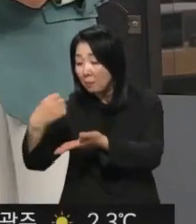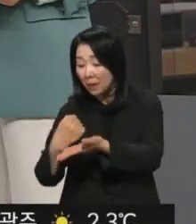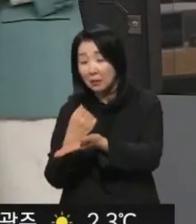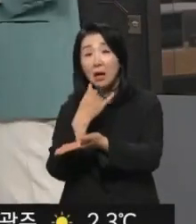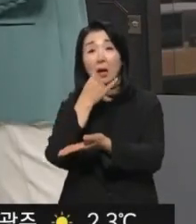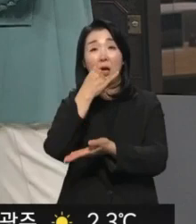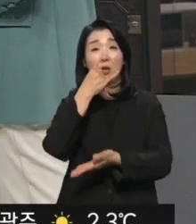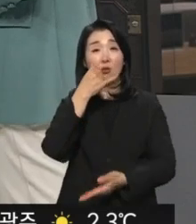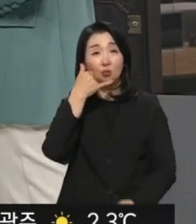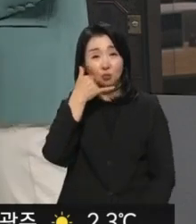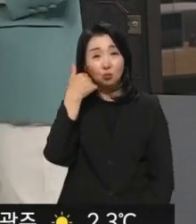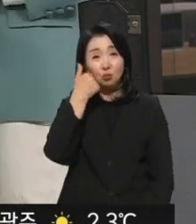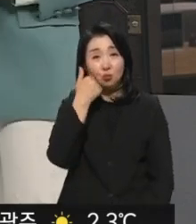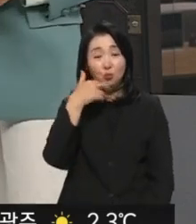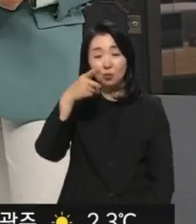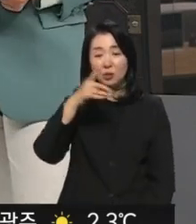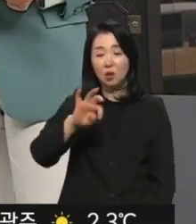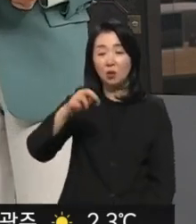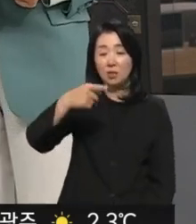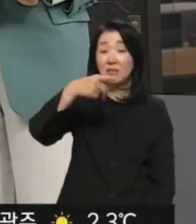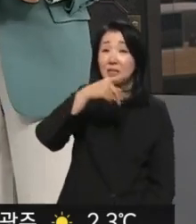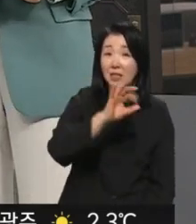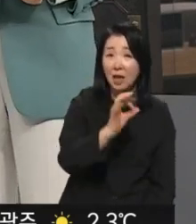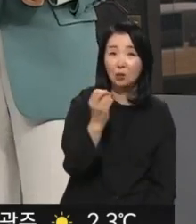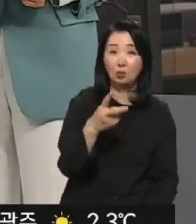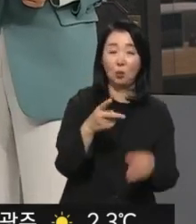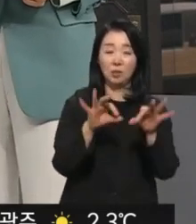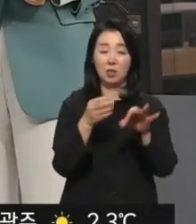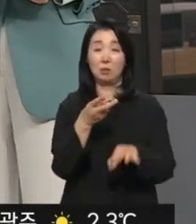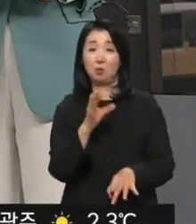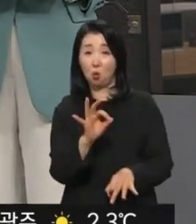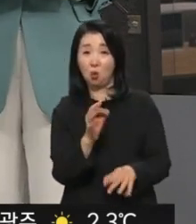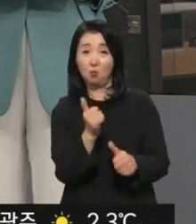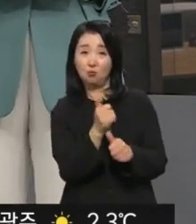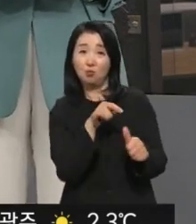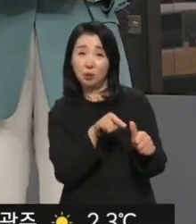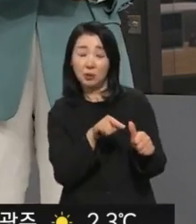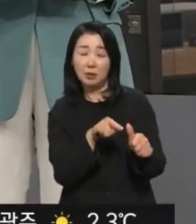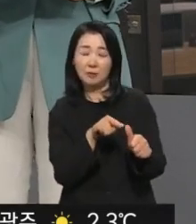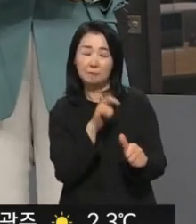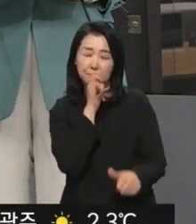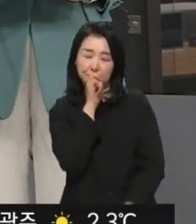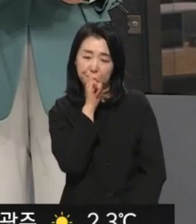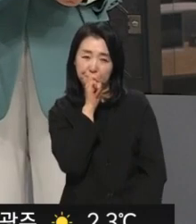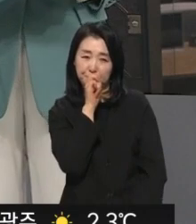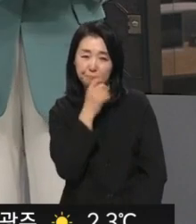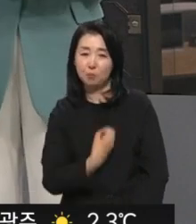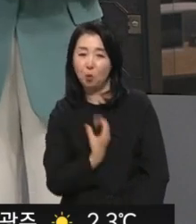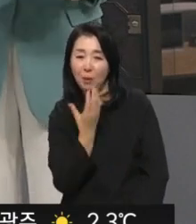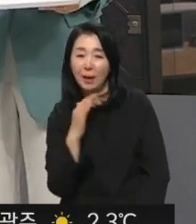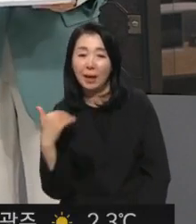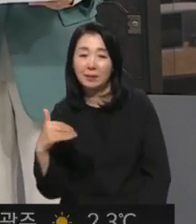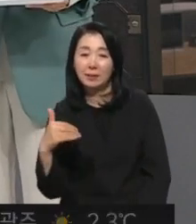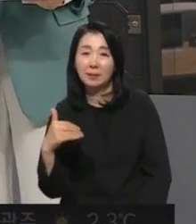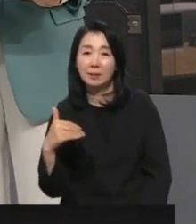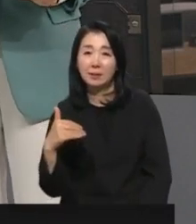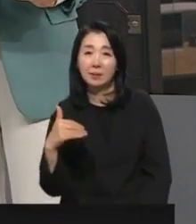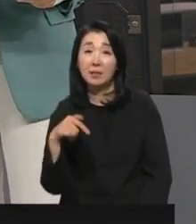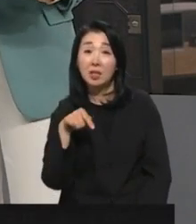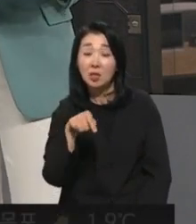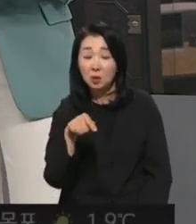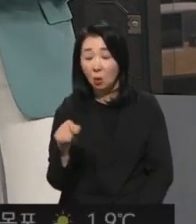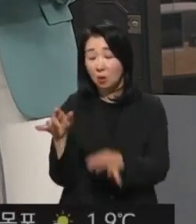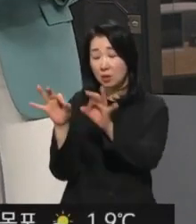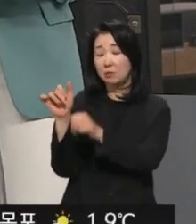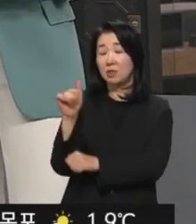있는 정진상 전 실장과 이 김용 전 부원장도 지금 입을 닫고 있는 상황이죠. 이런 부분 역시 김